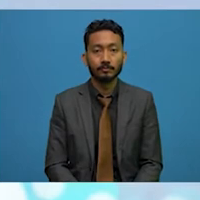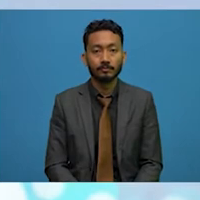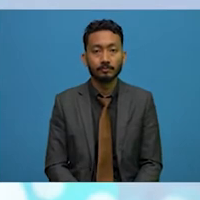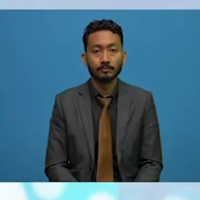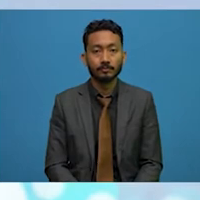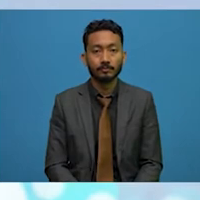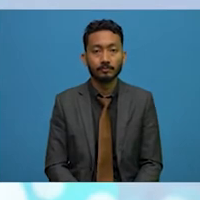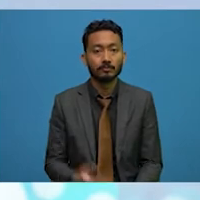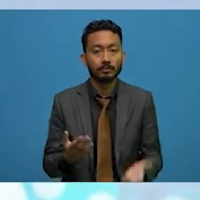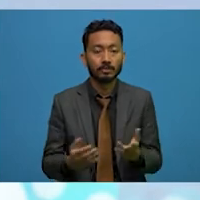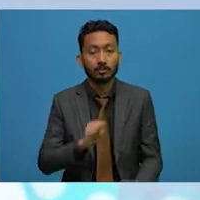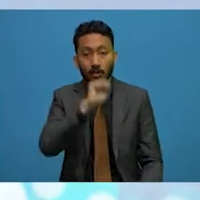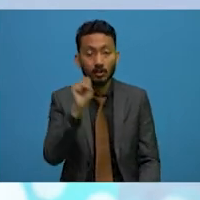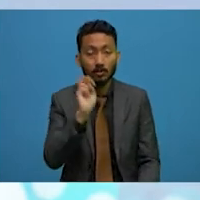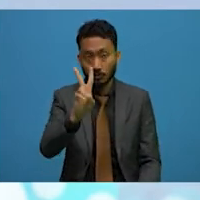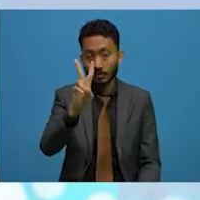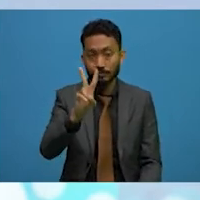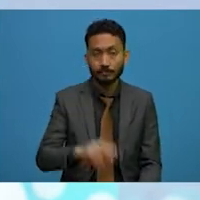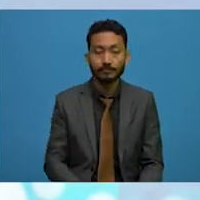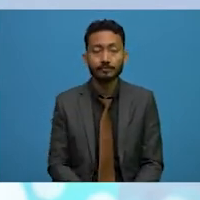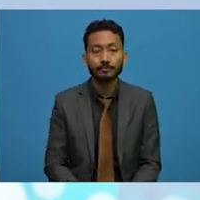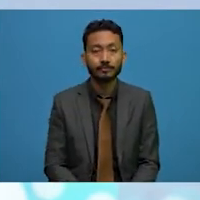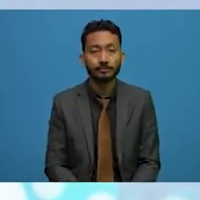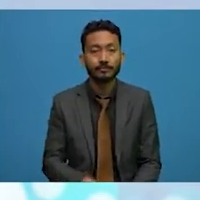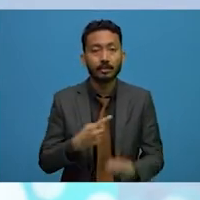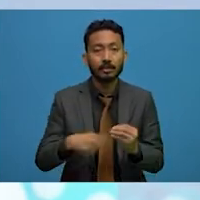Seterusnya, soalan kedua pula berkaitan grafik.